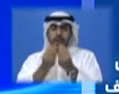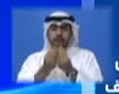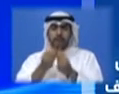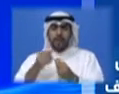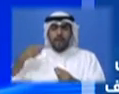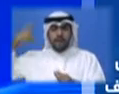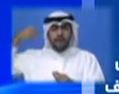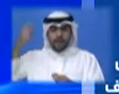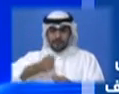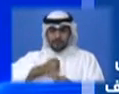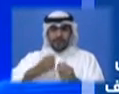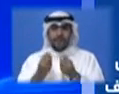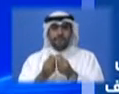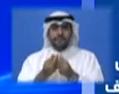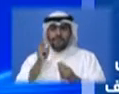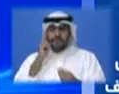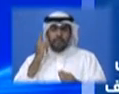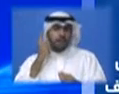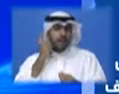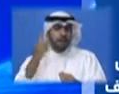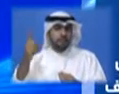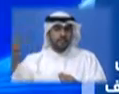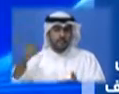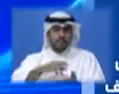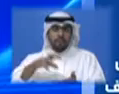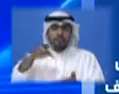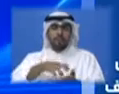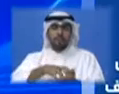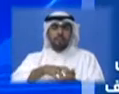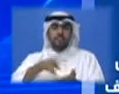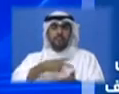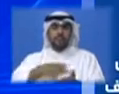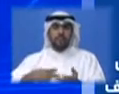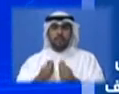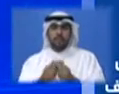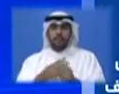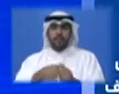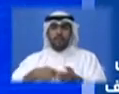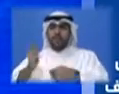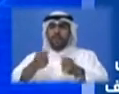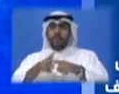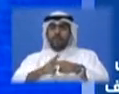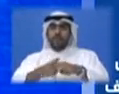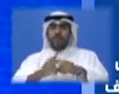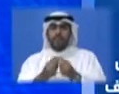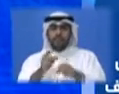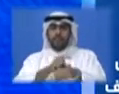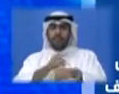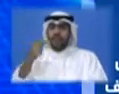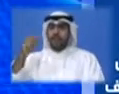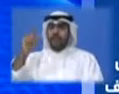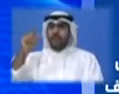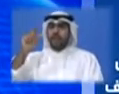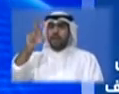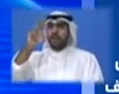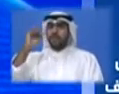الفكرية، استمع المجلس إلى شرح قدمه نائب رئيس مجلس الوزراء ووزير التجارة والصناعة دكتور عبد المحسن